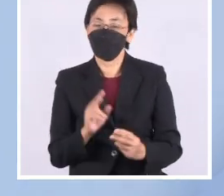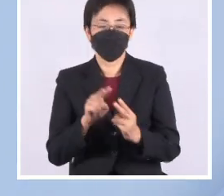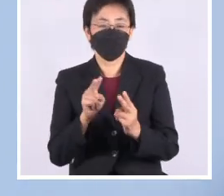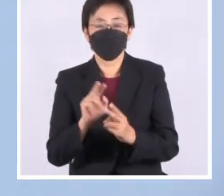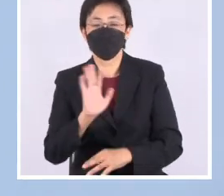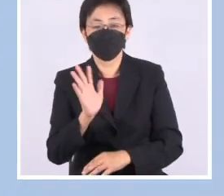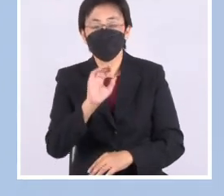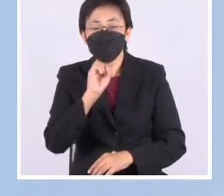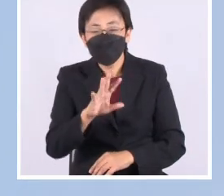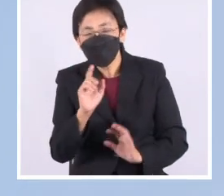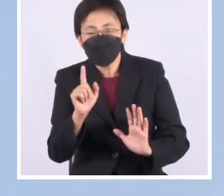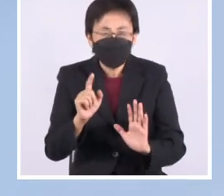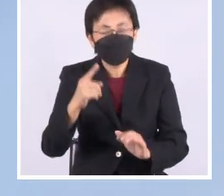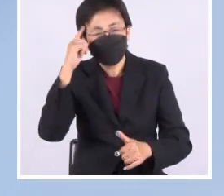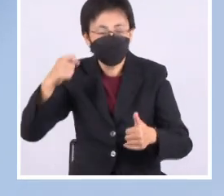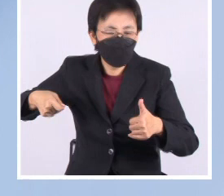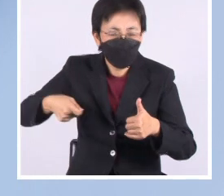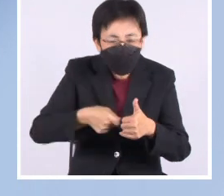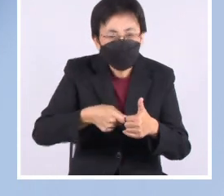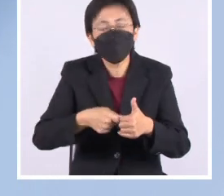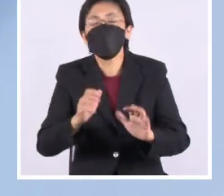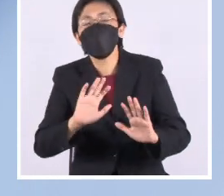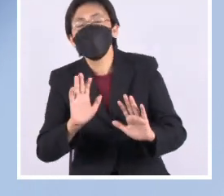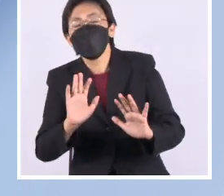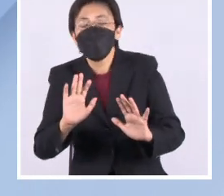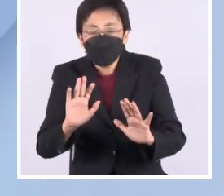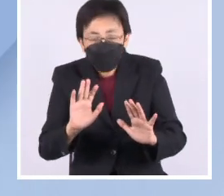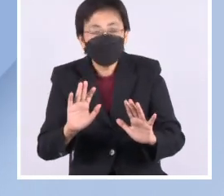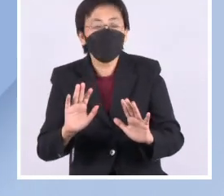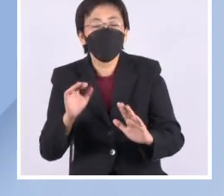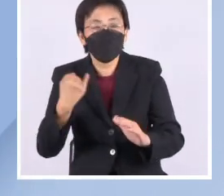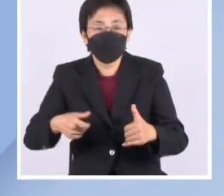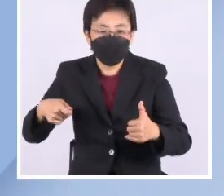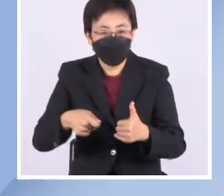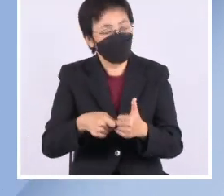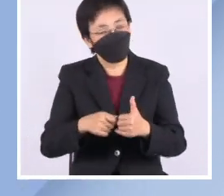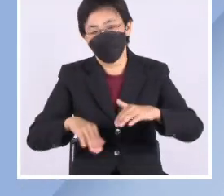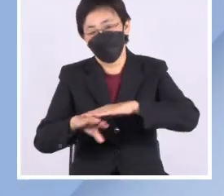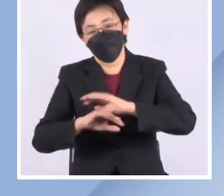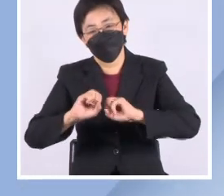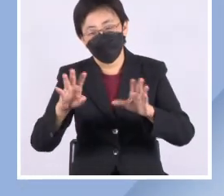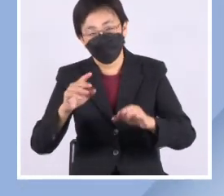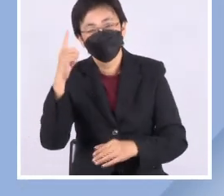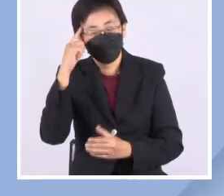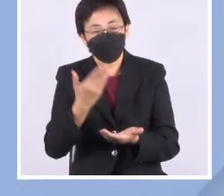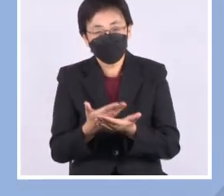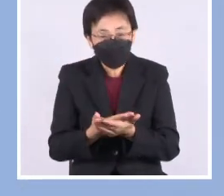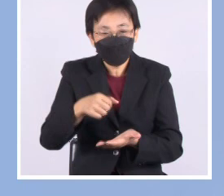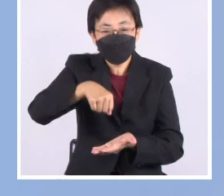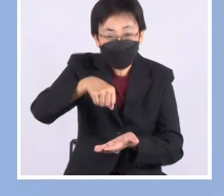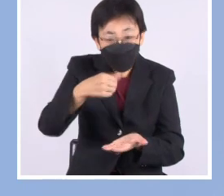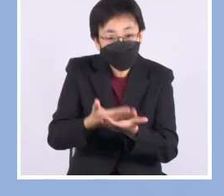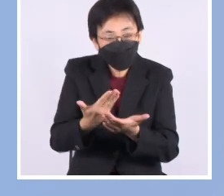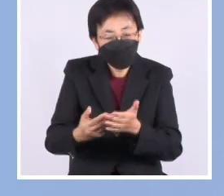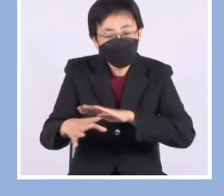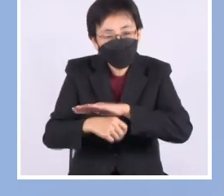างแหละว่าไม่ได้ตั้งใจที่จะฆ่าแต่ก็พลั้งมือแต่ว่าร่องรอยเหล่านี้มัดตัวเลย แต่ว่าต้องการที่จะลักทรัพย์อ้างแบบนี้นะคะใน